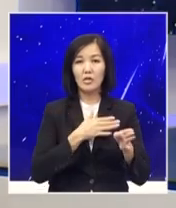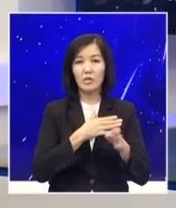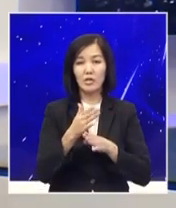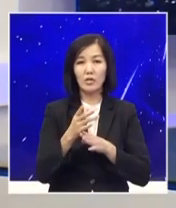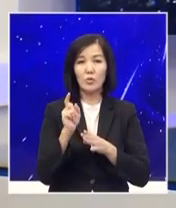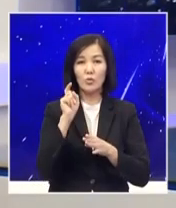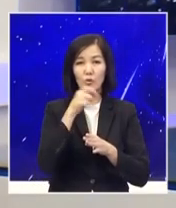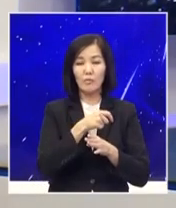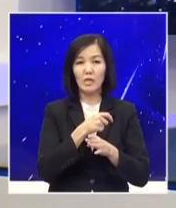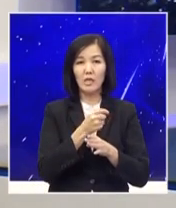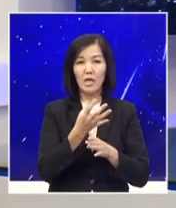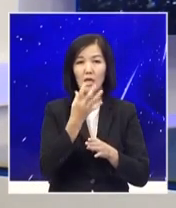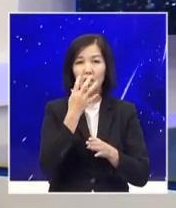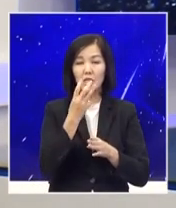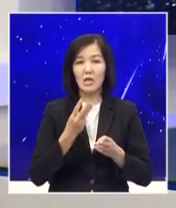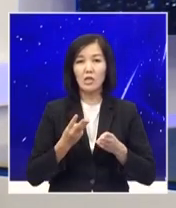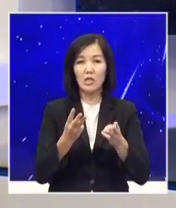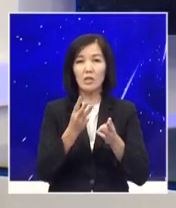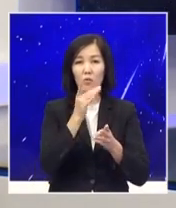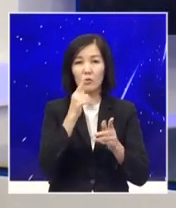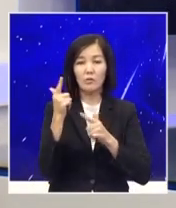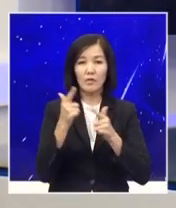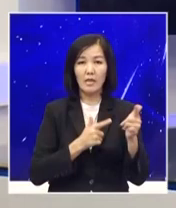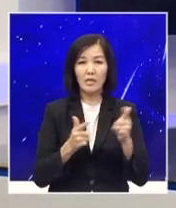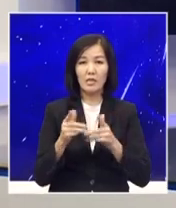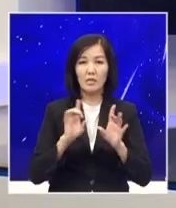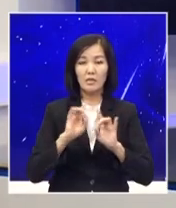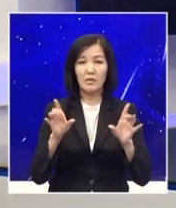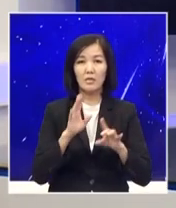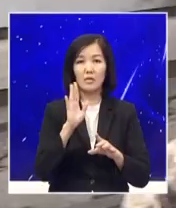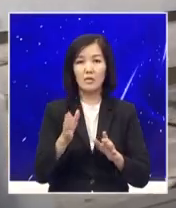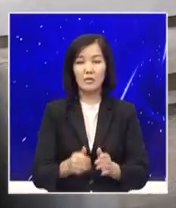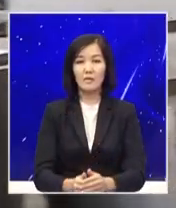үнемдейді. Қысқа жылыту маусымына дайындық жайлы келесі сюжеттен көріңіздер.